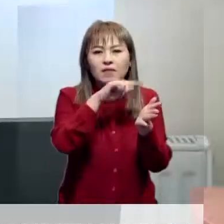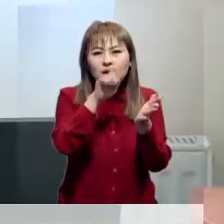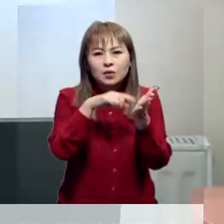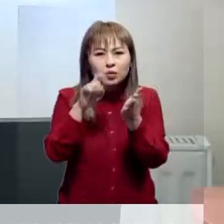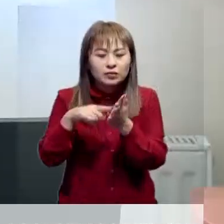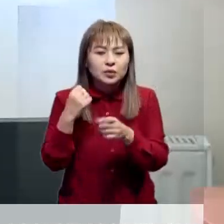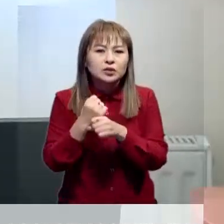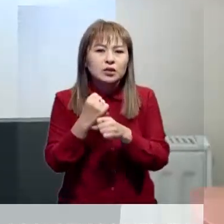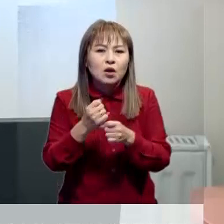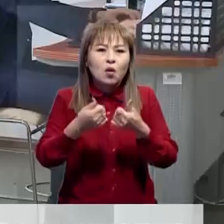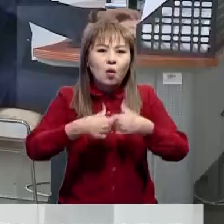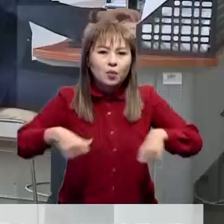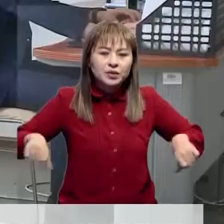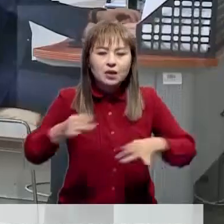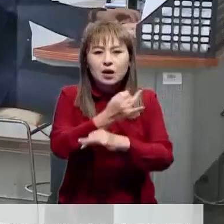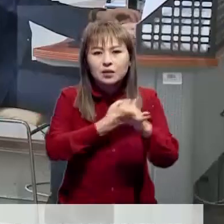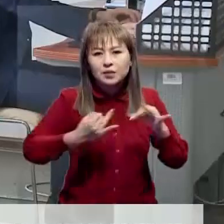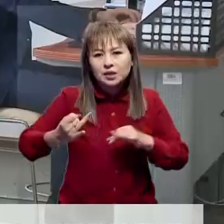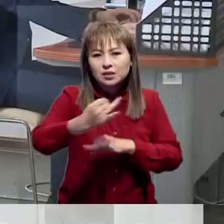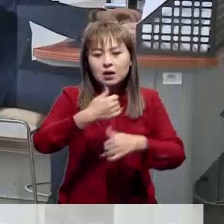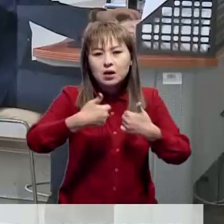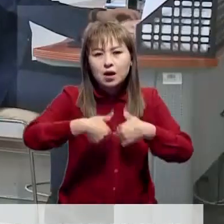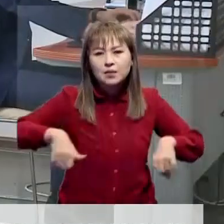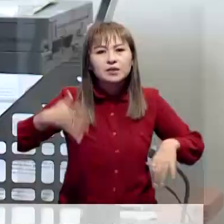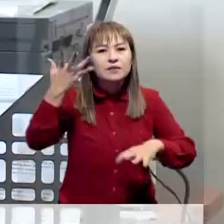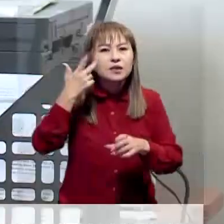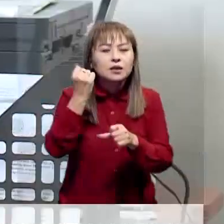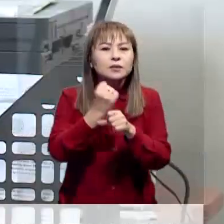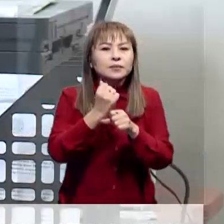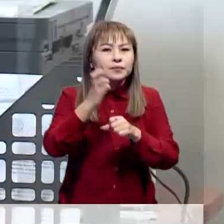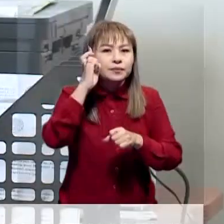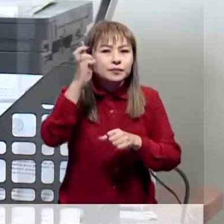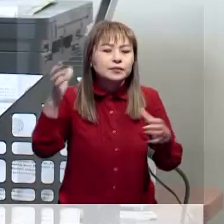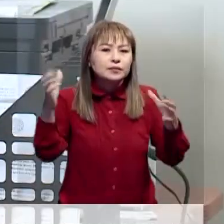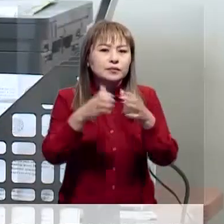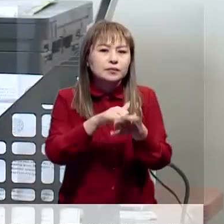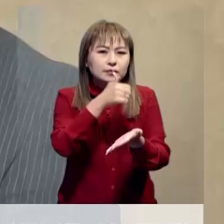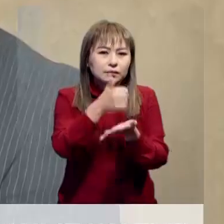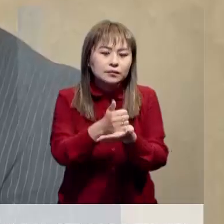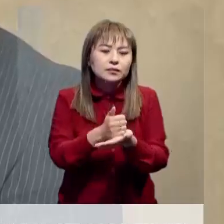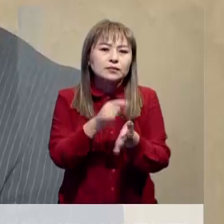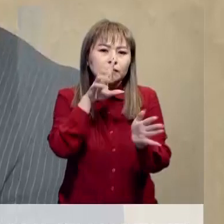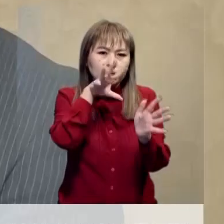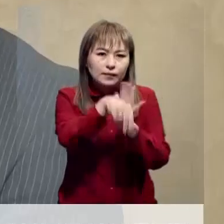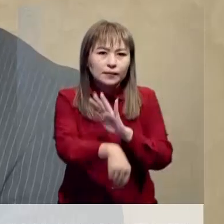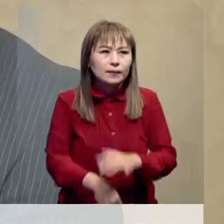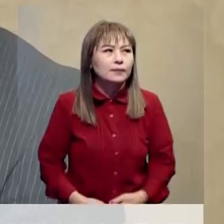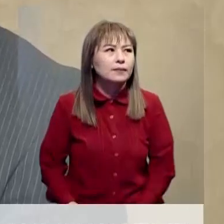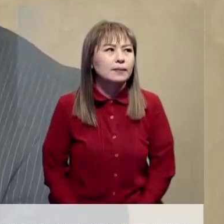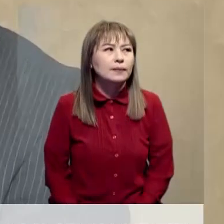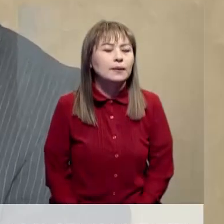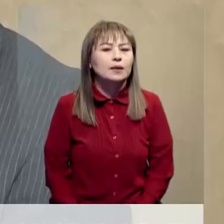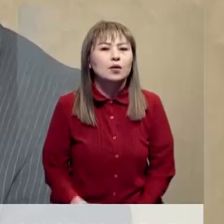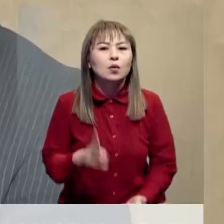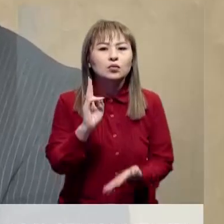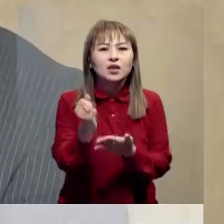Кейін сарапшылық комиссия мүшелерімен әңгімелеседі. Комиссия құрамына мемлекеттік органдардың басшылары кіреді. Резервке қызыққан